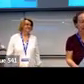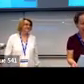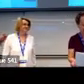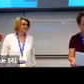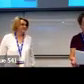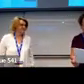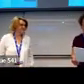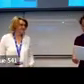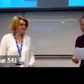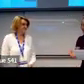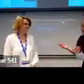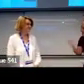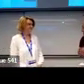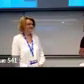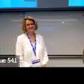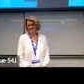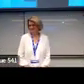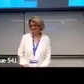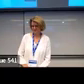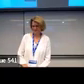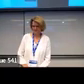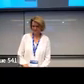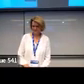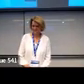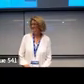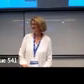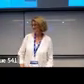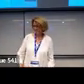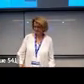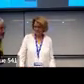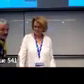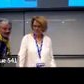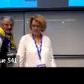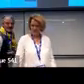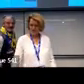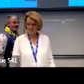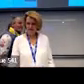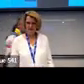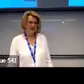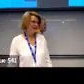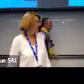Canada. Alors, Béatrice, je vous laisse la place.